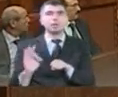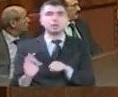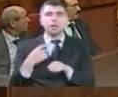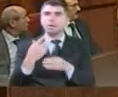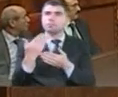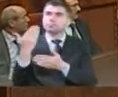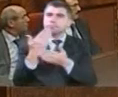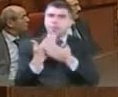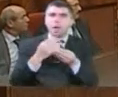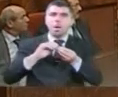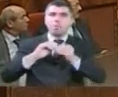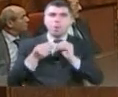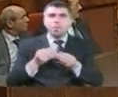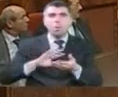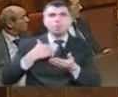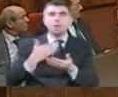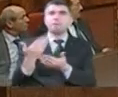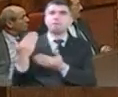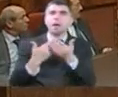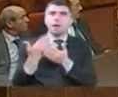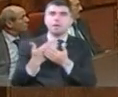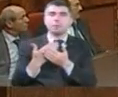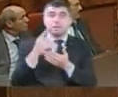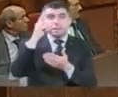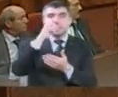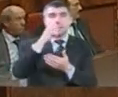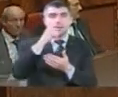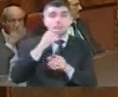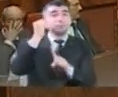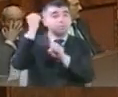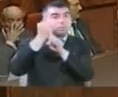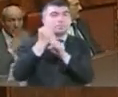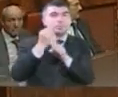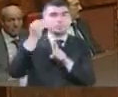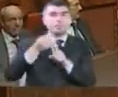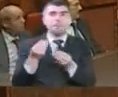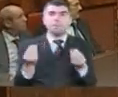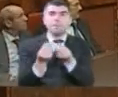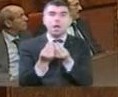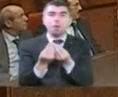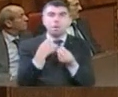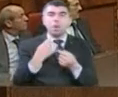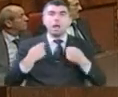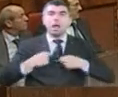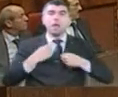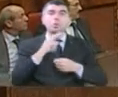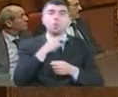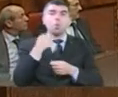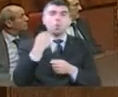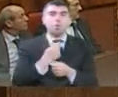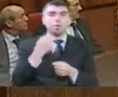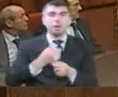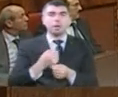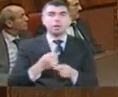باش تكلم وعلى الاشكاليات اللي طرحها ولكن باش نعالج هذا الشي را خص واحد المجهود حقيقي انا كنقول لكم كرئيس ديال الحكومه رئيس ديال